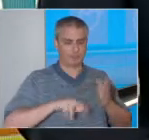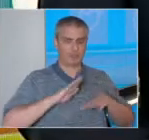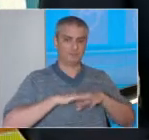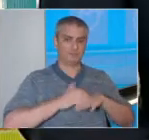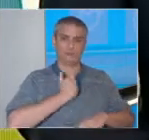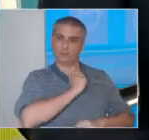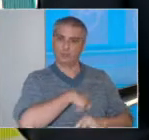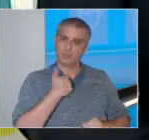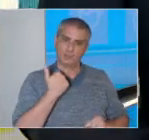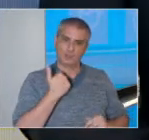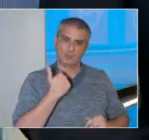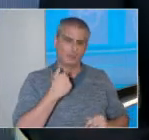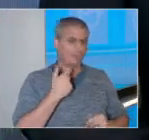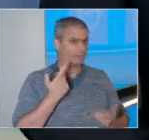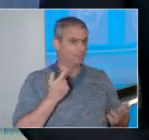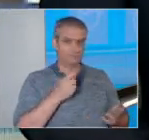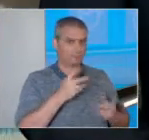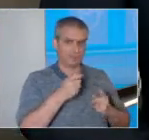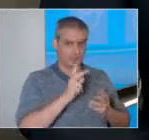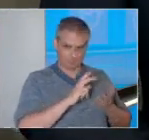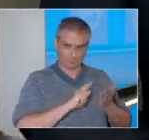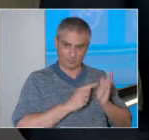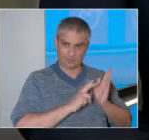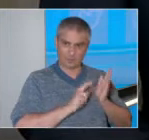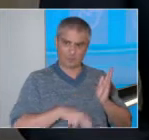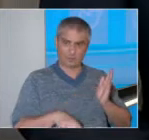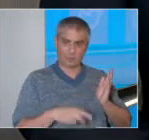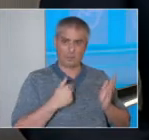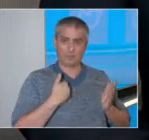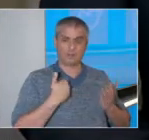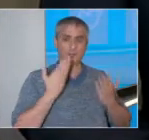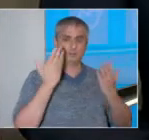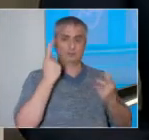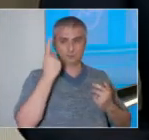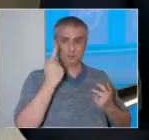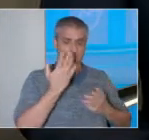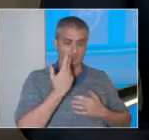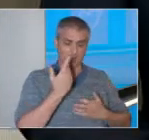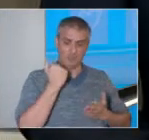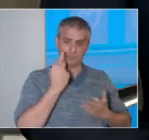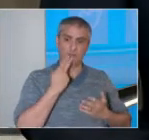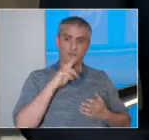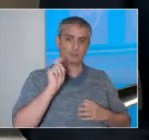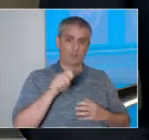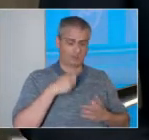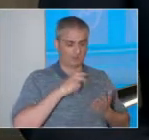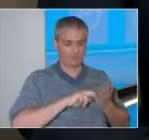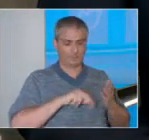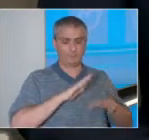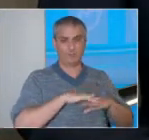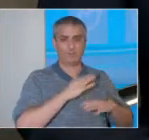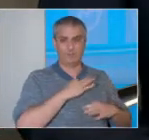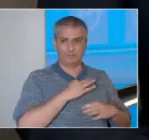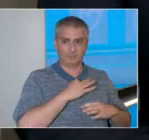מתפקידו כראש העיר. מה איתך? אתה מתכוון להתפטר מתפקיד ראש העיר? אני בעזרת השם, מרגע ששבה לכנסת, התפטר